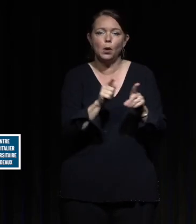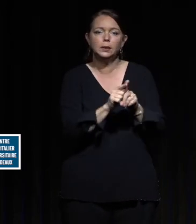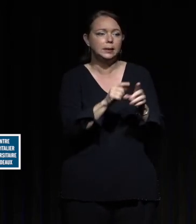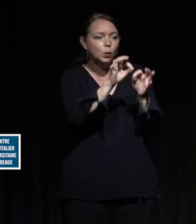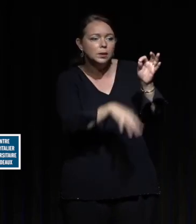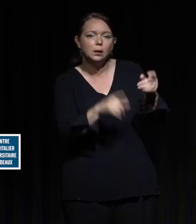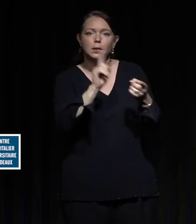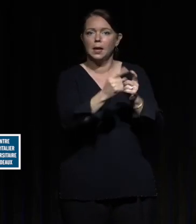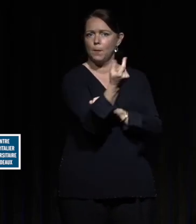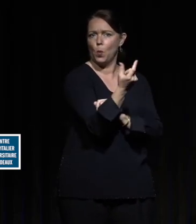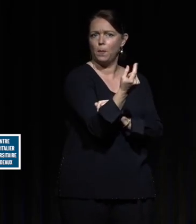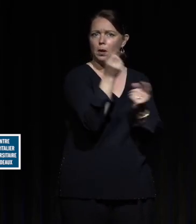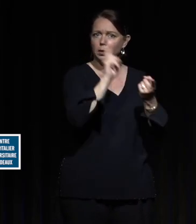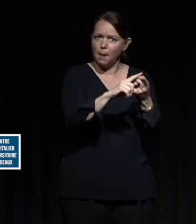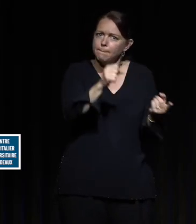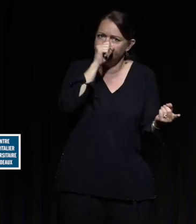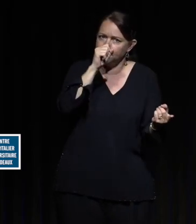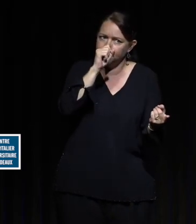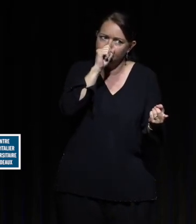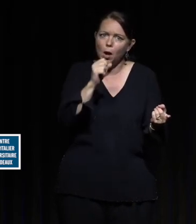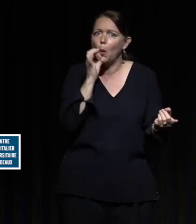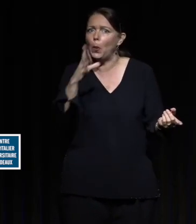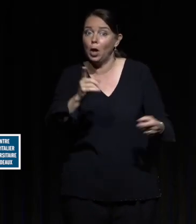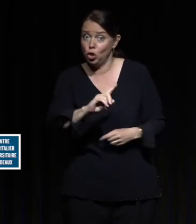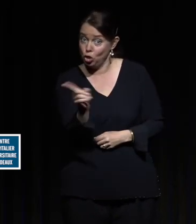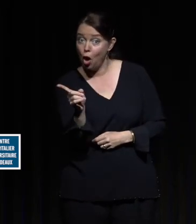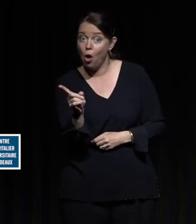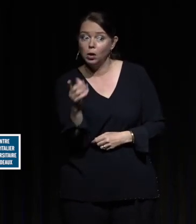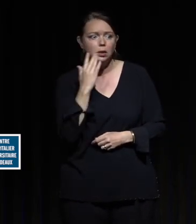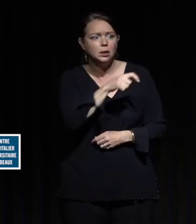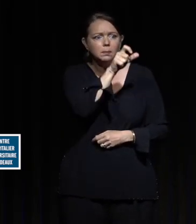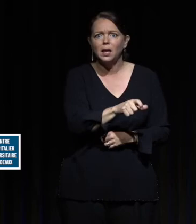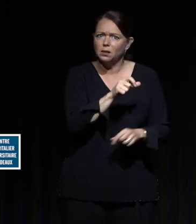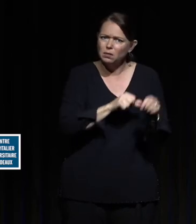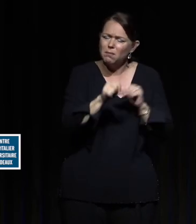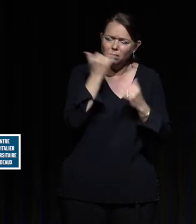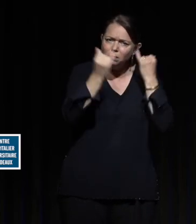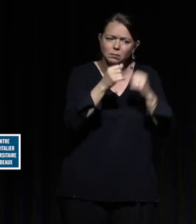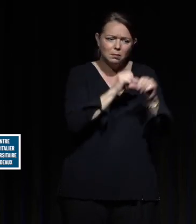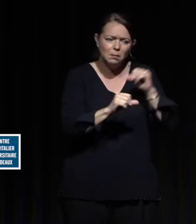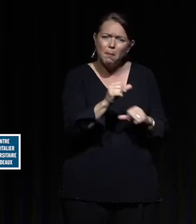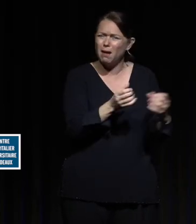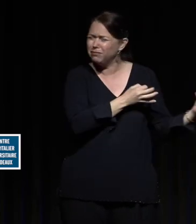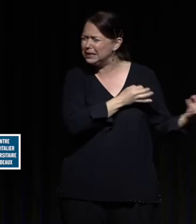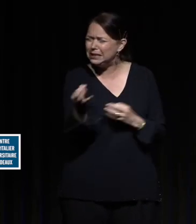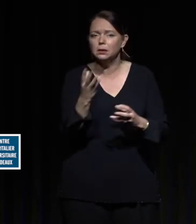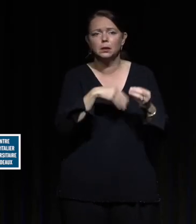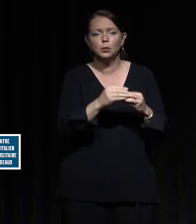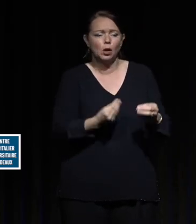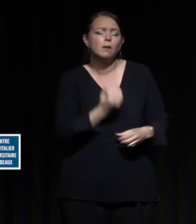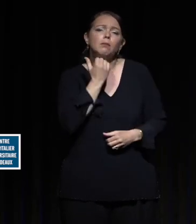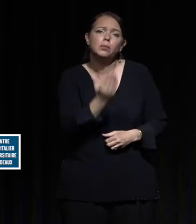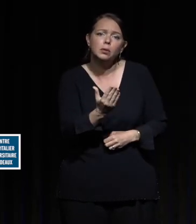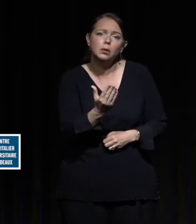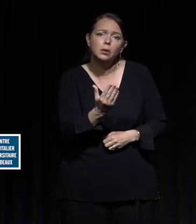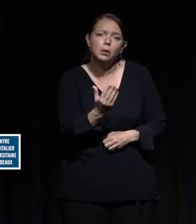sur le côté sexuel, il n'est pas négligeable. Comment voulez-vous que quelqu'un qui a tout le temps mal ou qui n'arrive pas à avoir un enfant, et surtout les douleurs, arrive